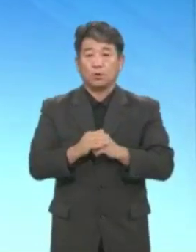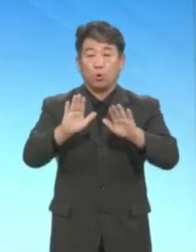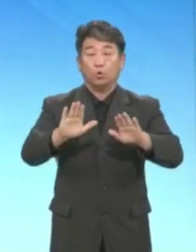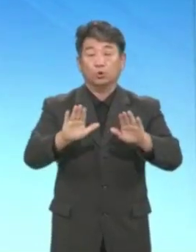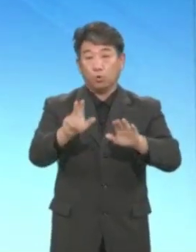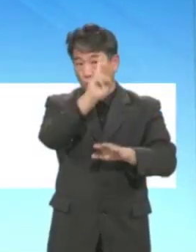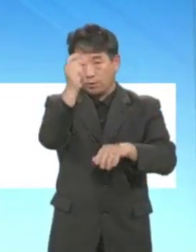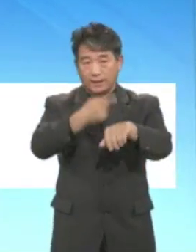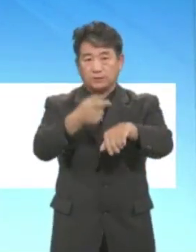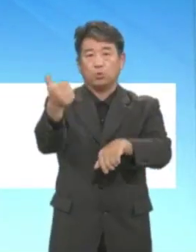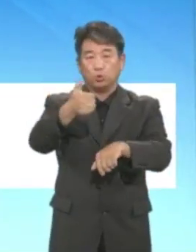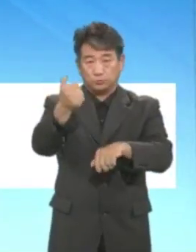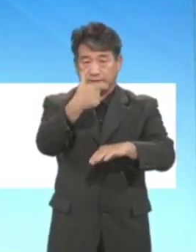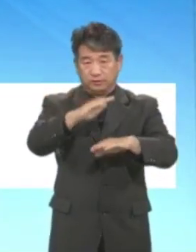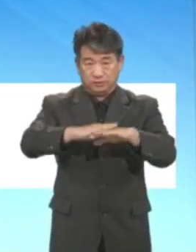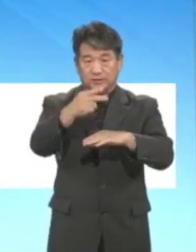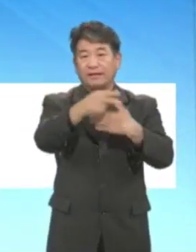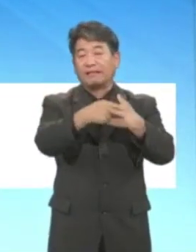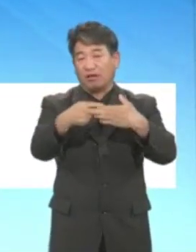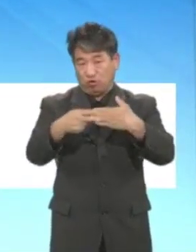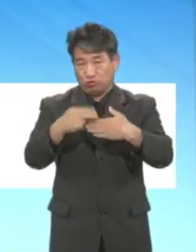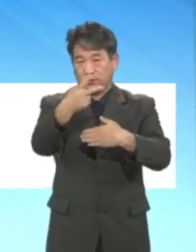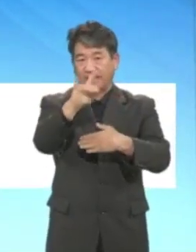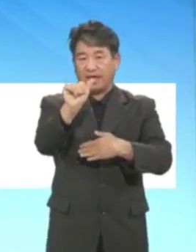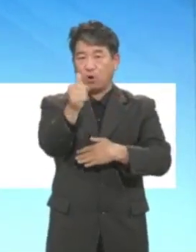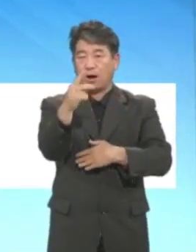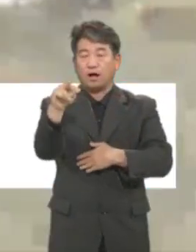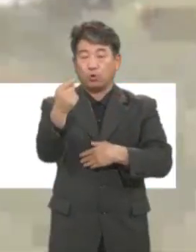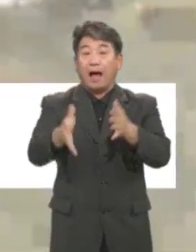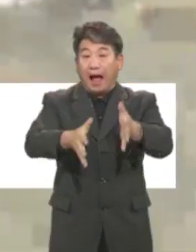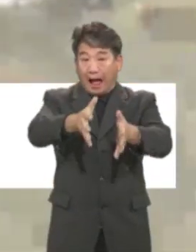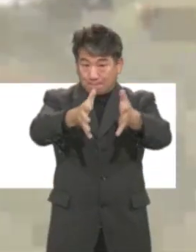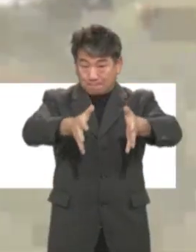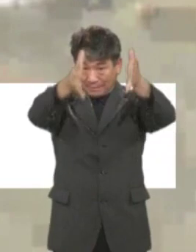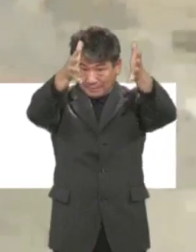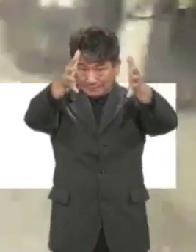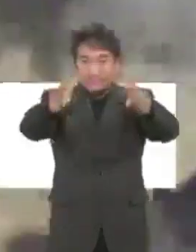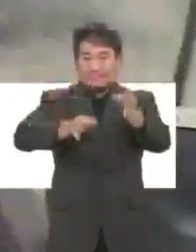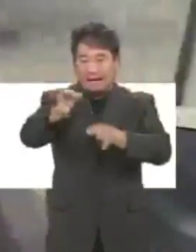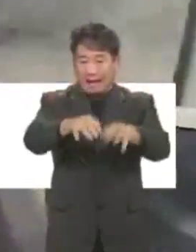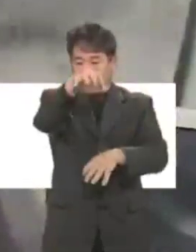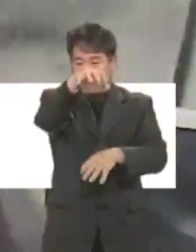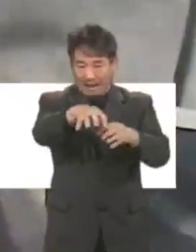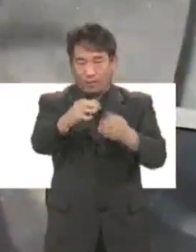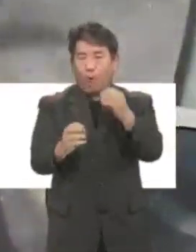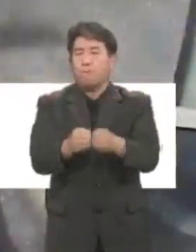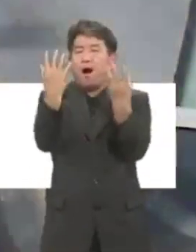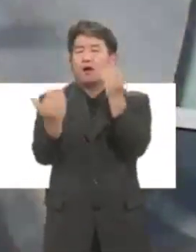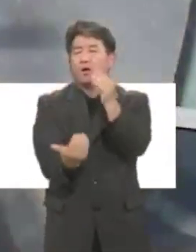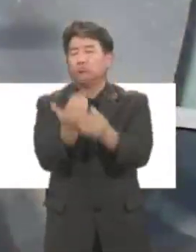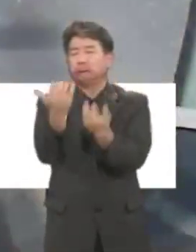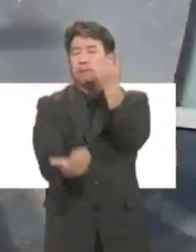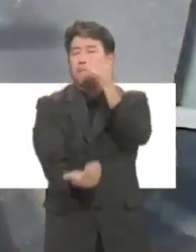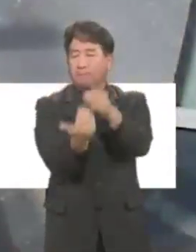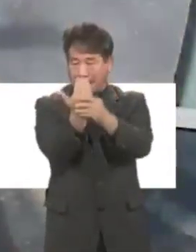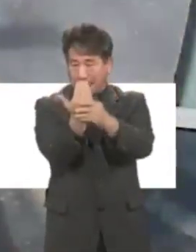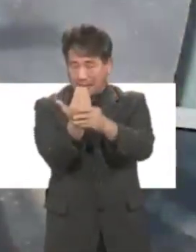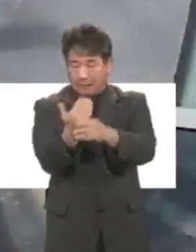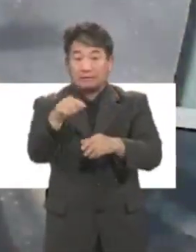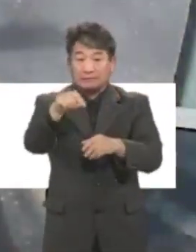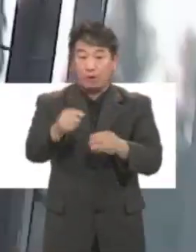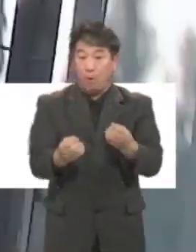오늘 오후 1시 50분 쯤 대전시 대덕구 대화동의 한 아파트 단지 앞 상가에서 폭발음과 함께 불이났습니다 폭발 화제로